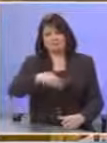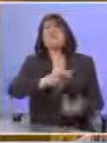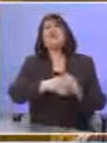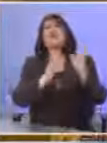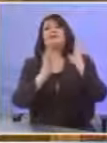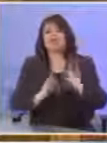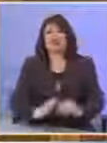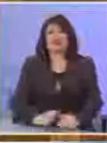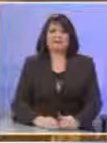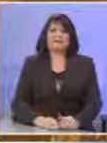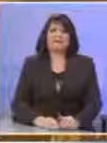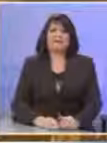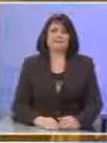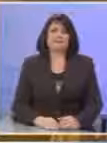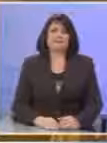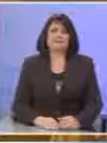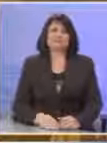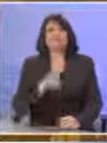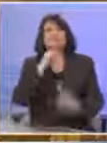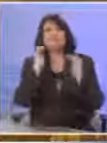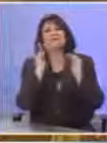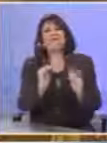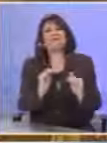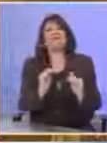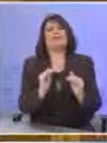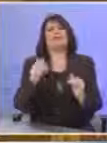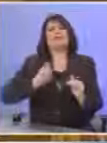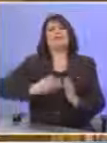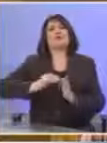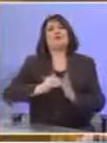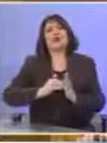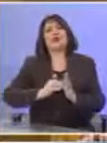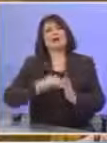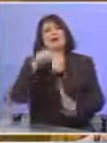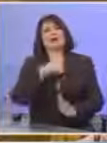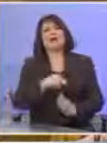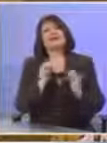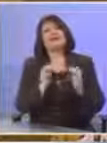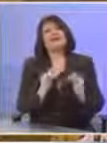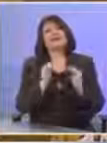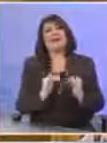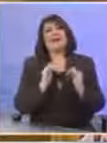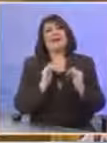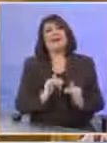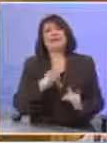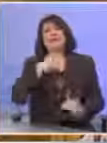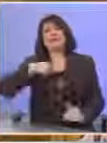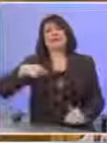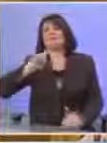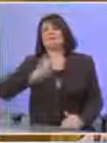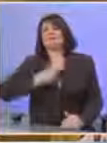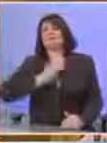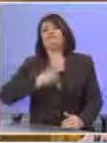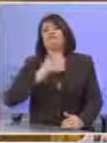αυτό. Συνεχίζετε την οτροπία Κόζα Νόστρα στο δημόσιο μέχρι τελικής πτώσεως. Μέσα σε αυτές τις νέες μισθολογικές ρυθμίσεις